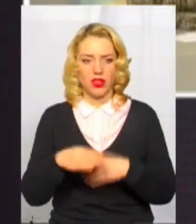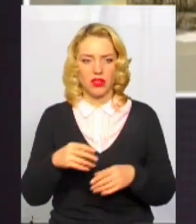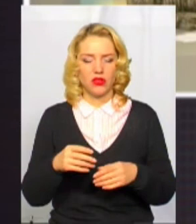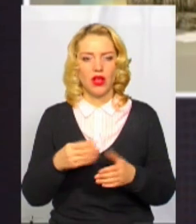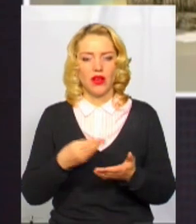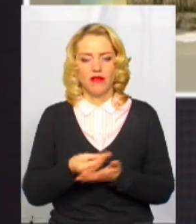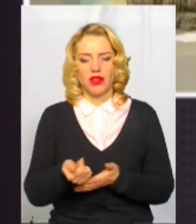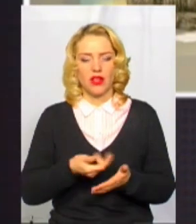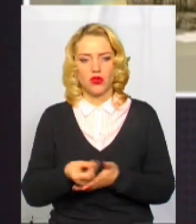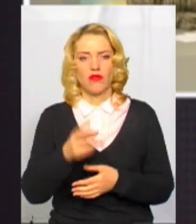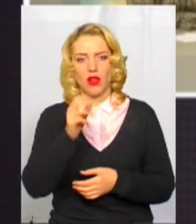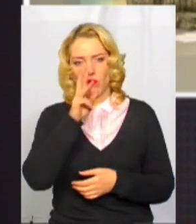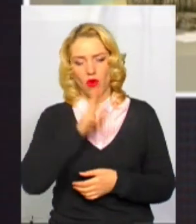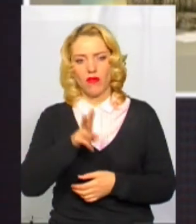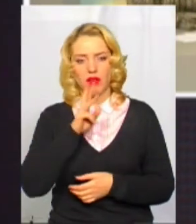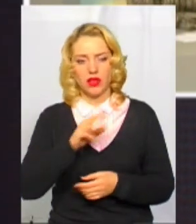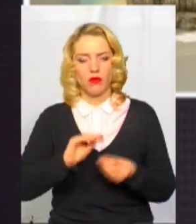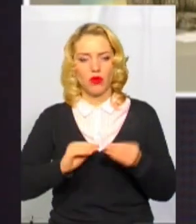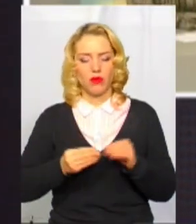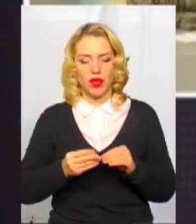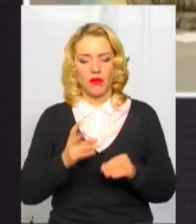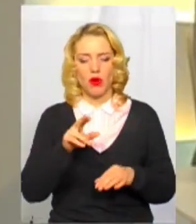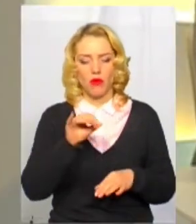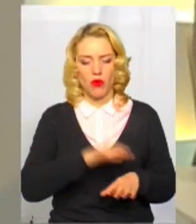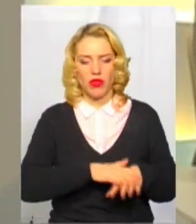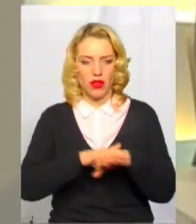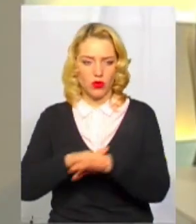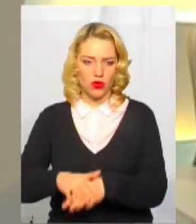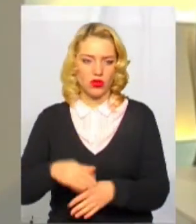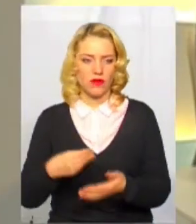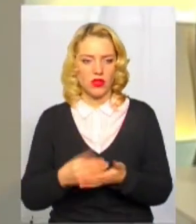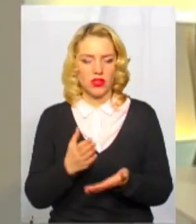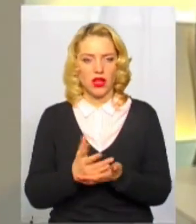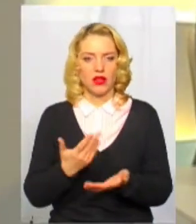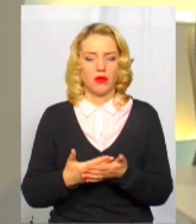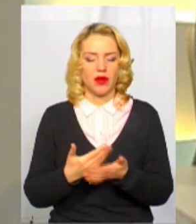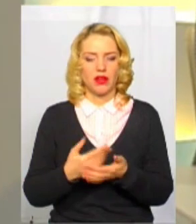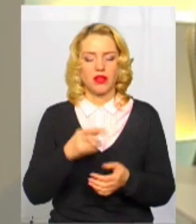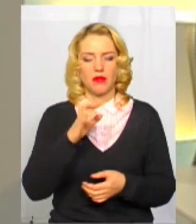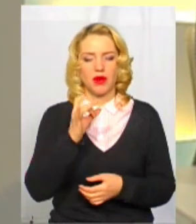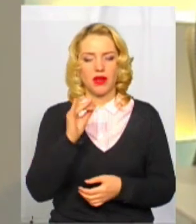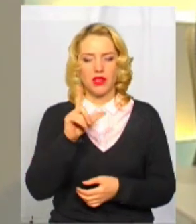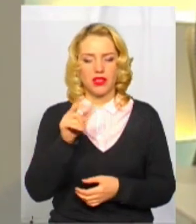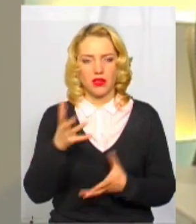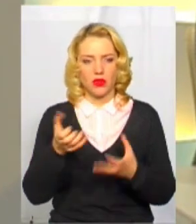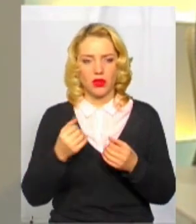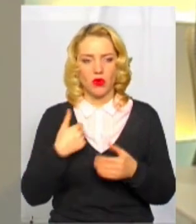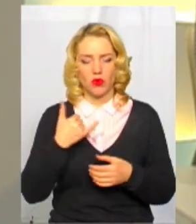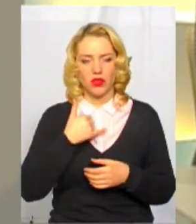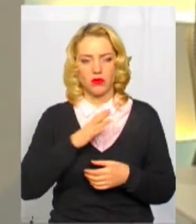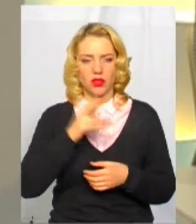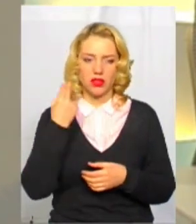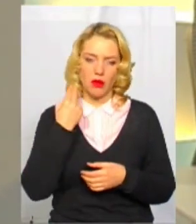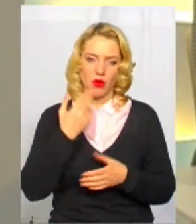б поквартально. Проблема в надходженні фінансів є. Фактично ми, до прикладу, в цьому році в березні отримали, в нас була заборгованість